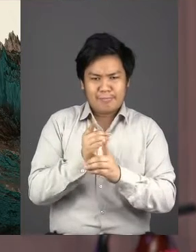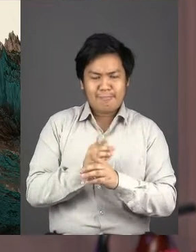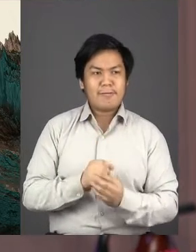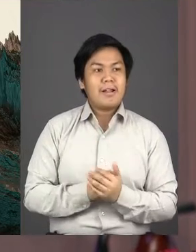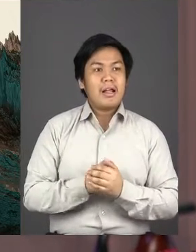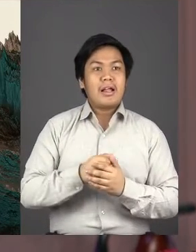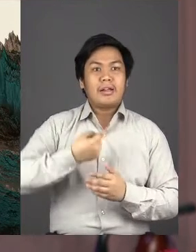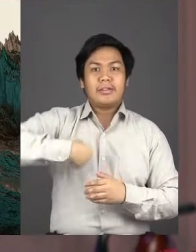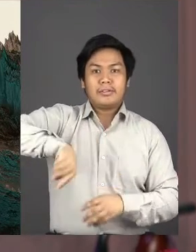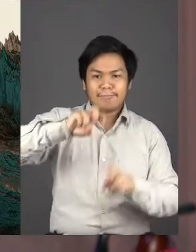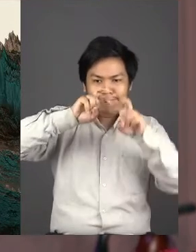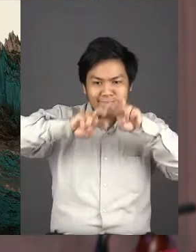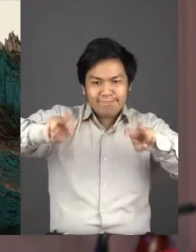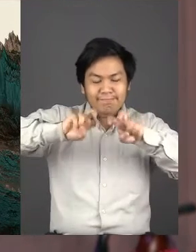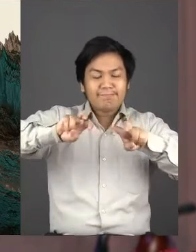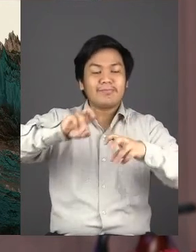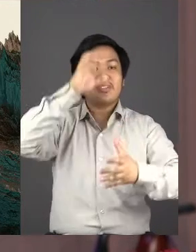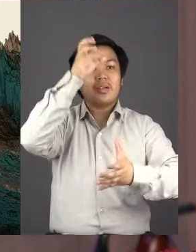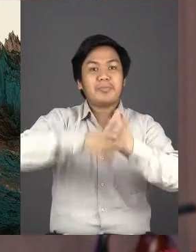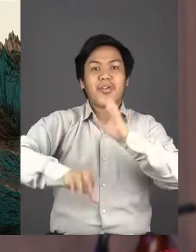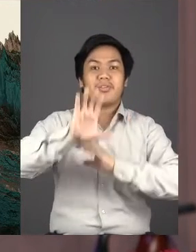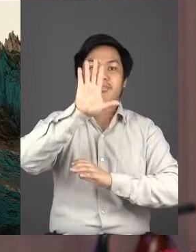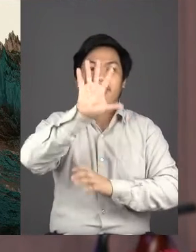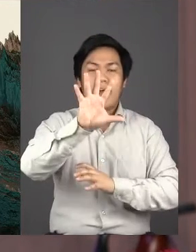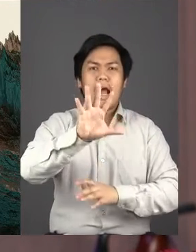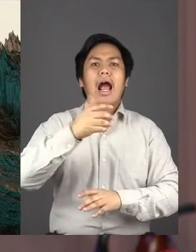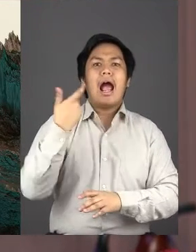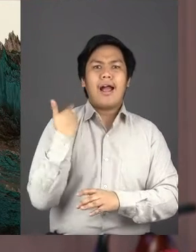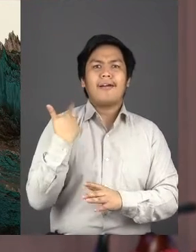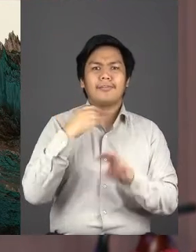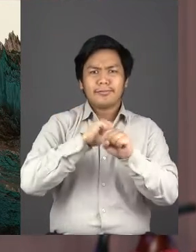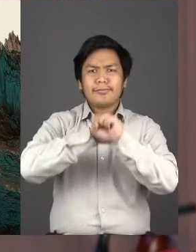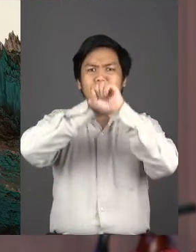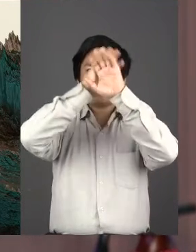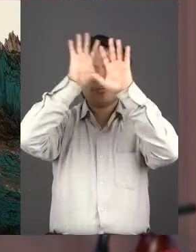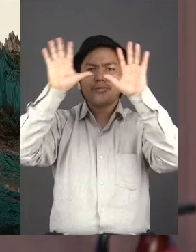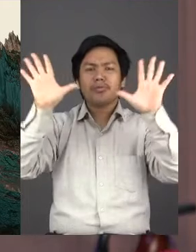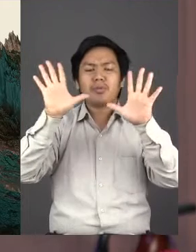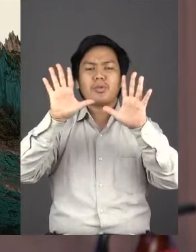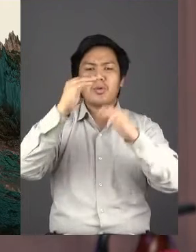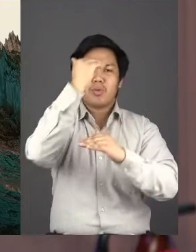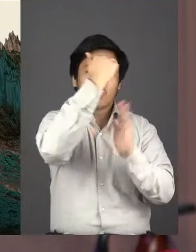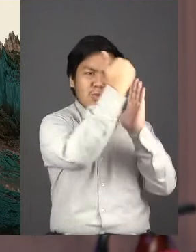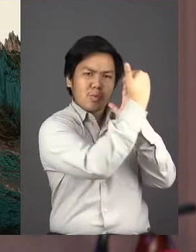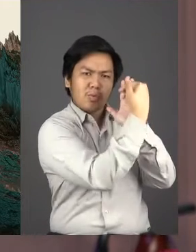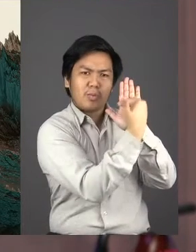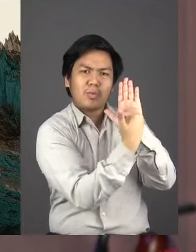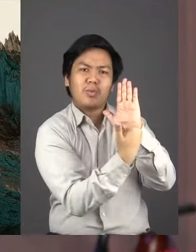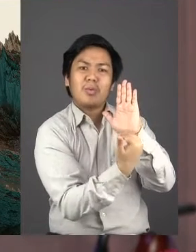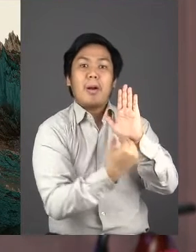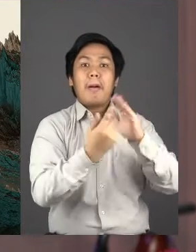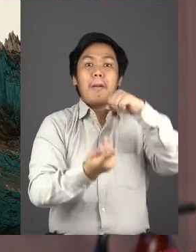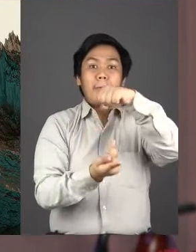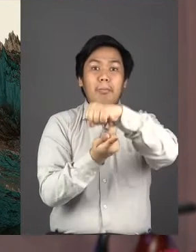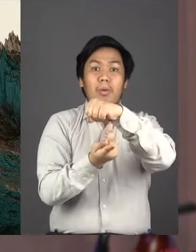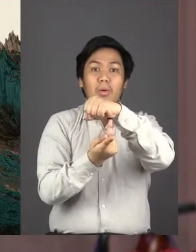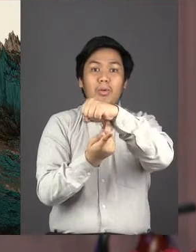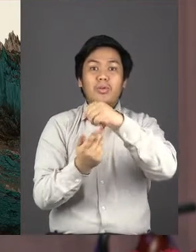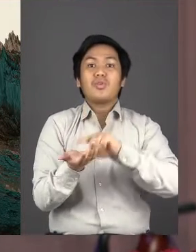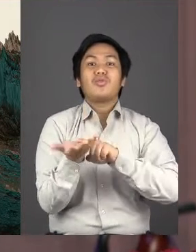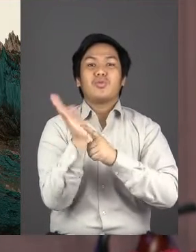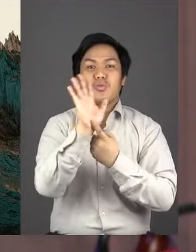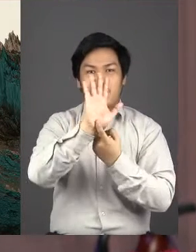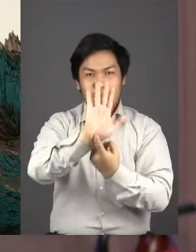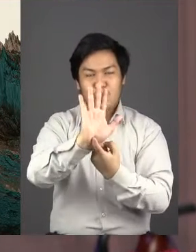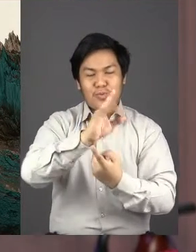hanggang sa chapter 5. At meron pong malinaw na outline na iniwan sa atin si Apostol Pablo.